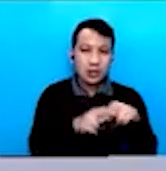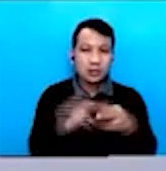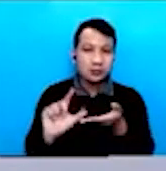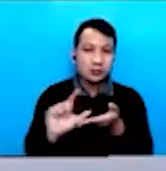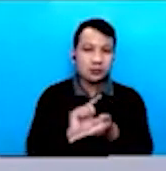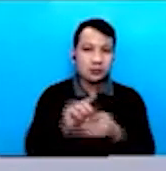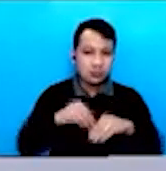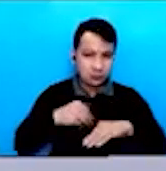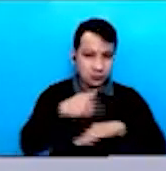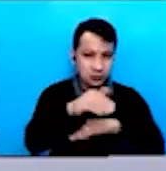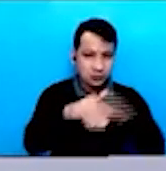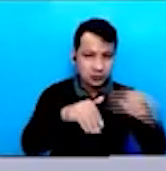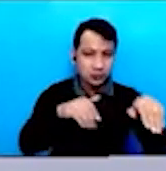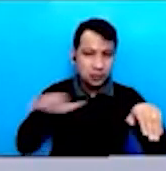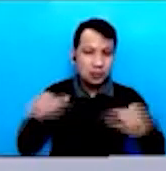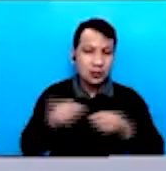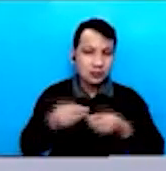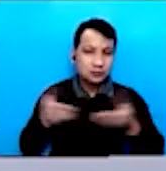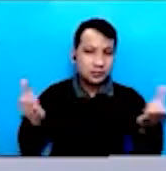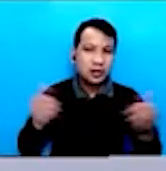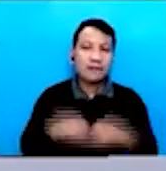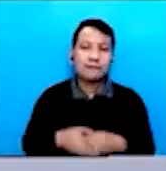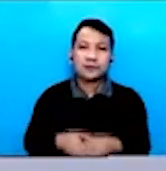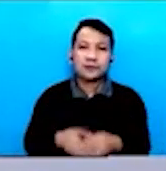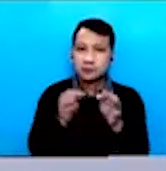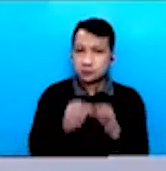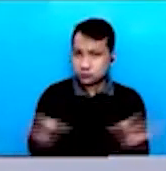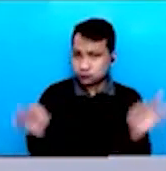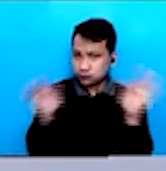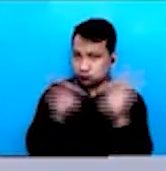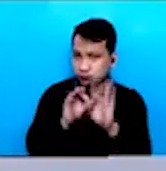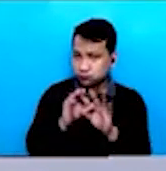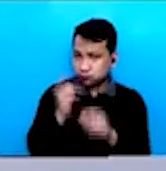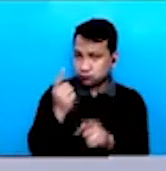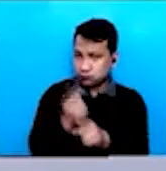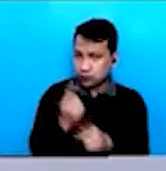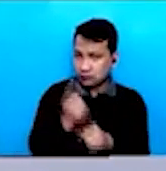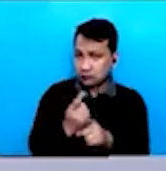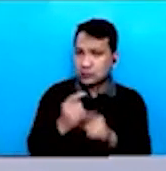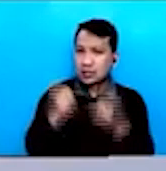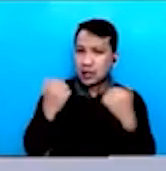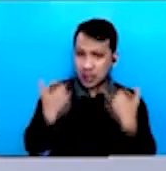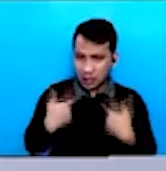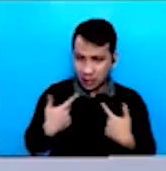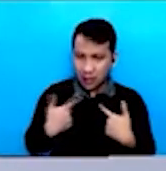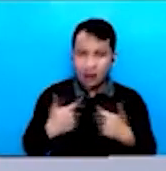ibang rehiyon. Pero kailangan daw matiyak na may capacity ang mga LGU na